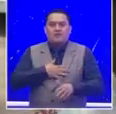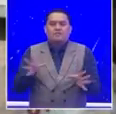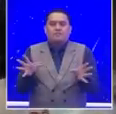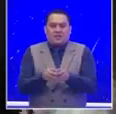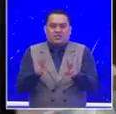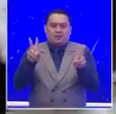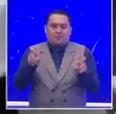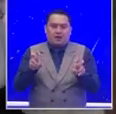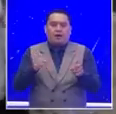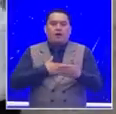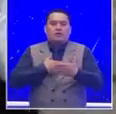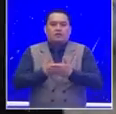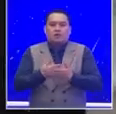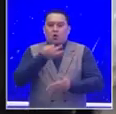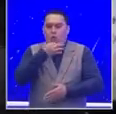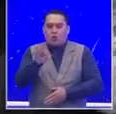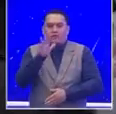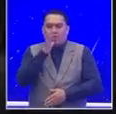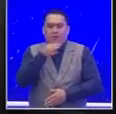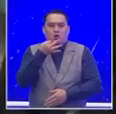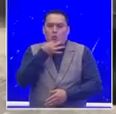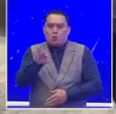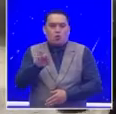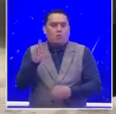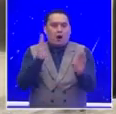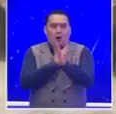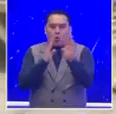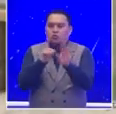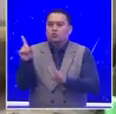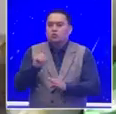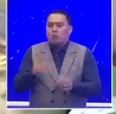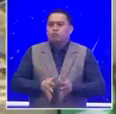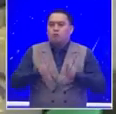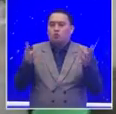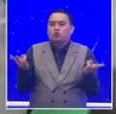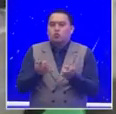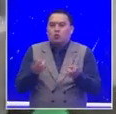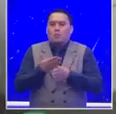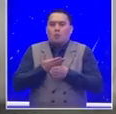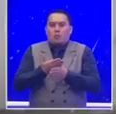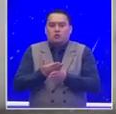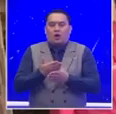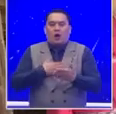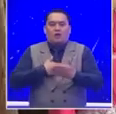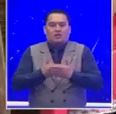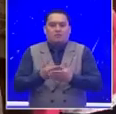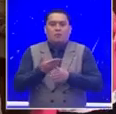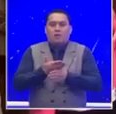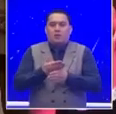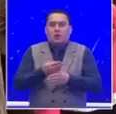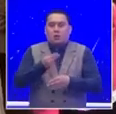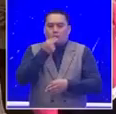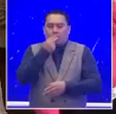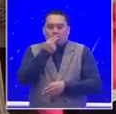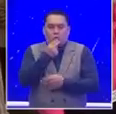Добровольцы ежедневно, несмотря на любое время и любую погоду, помогают тем, кто сейчас больше всех нуждается в помощи. Продуктовые пакеты